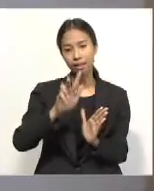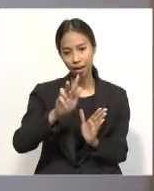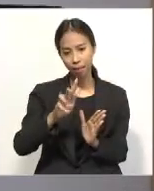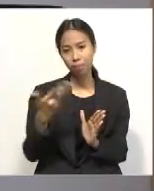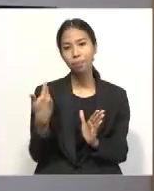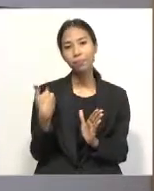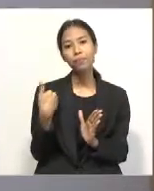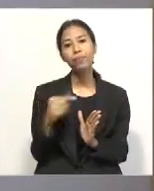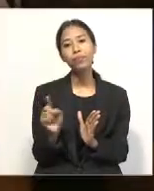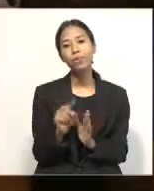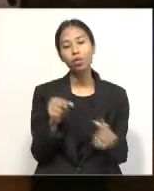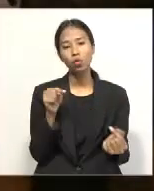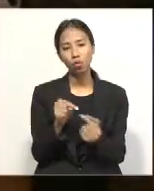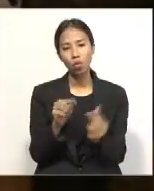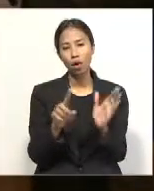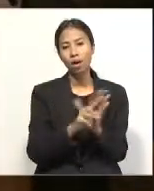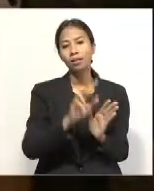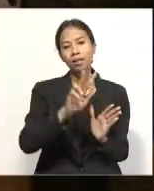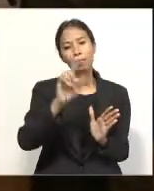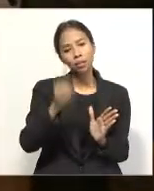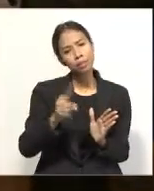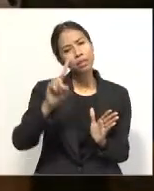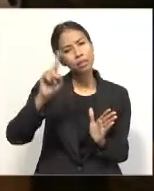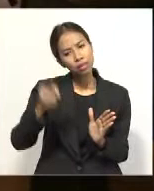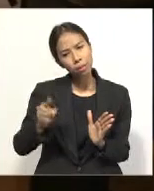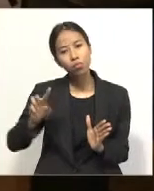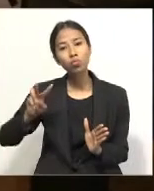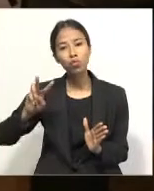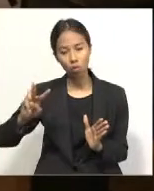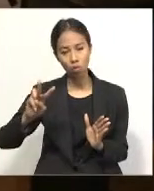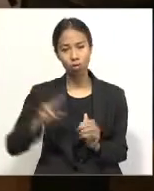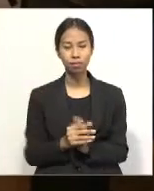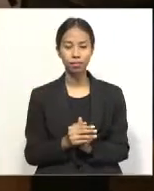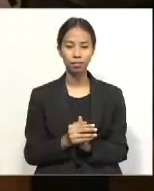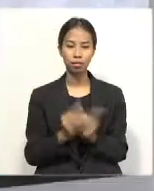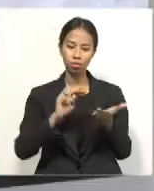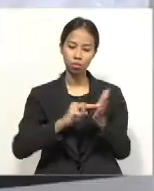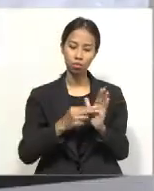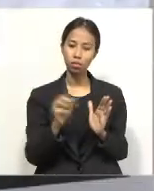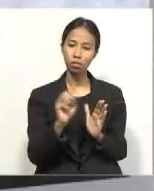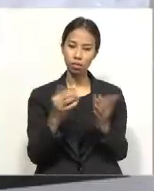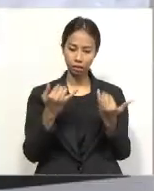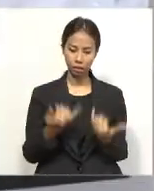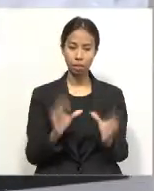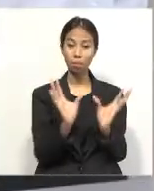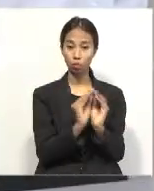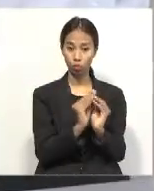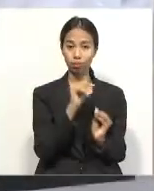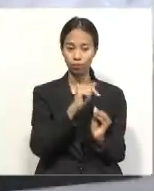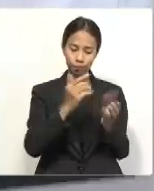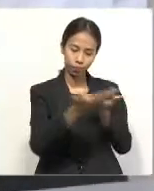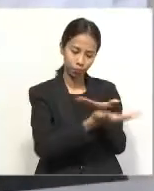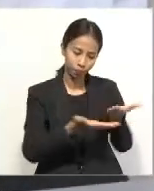ที่เรียกว่าเปิดเป็น TCAT รอบ 3/1/3/2 ในการ Clearing House เนี่ยนะครับคือทางที่ประชุมของทปอเนี่ยก็ได้มีการห